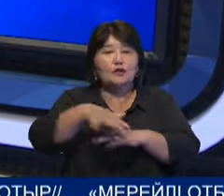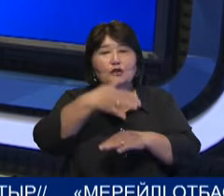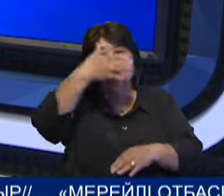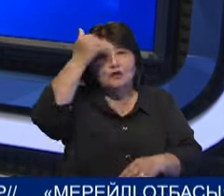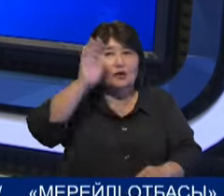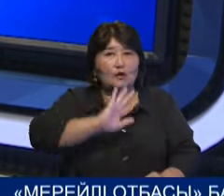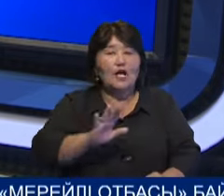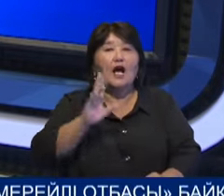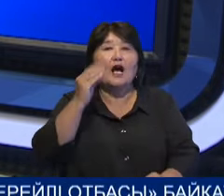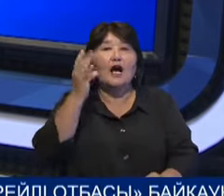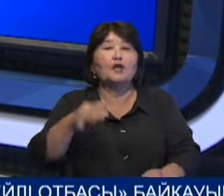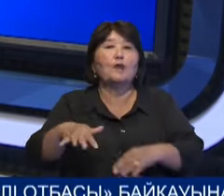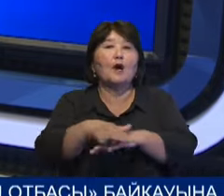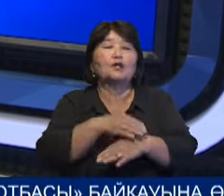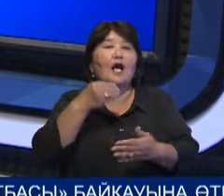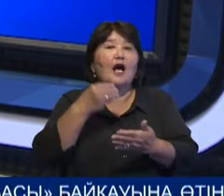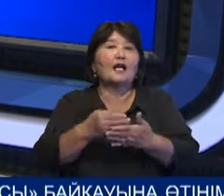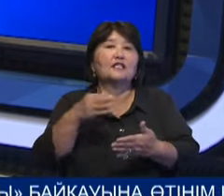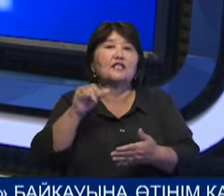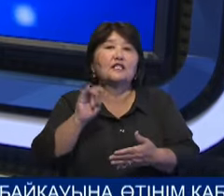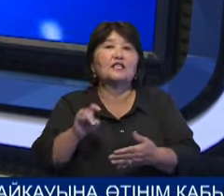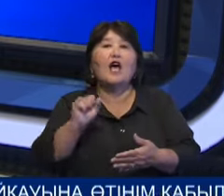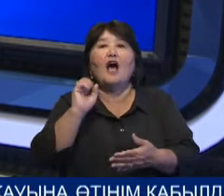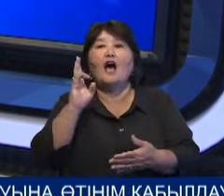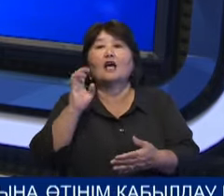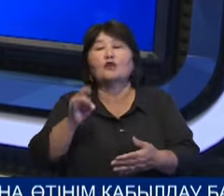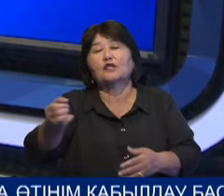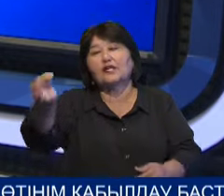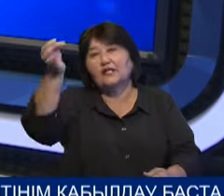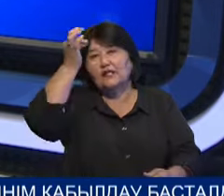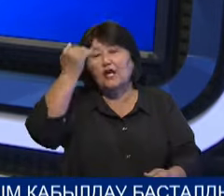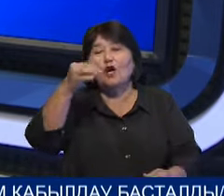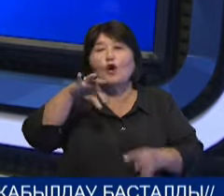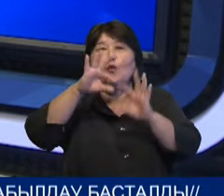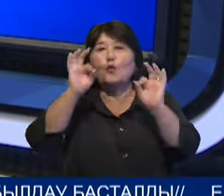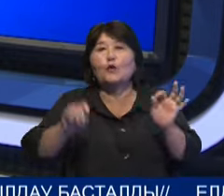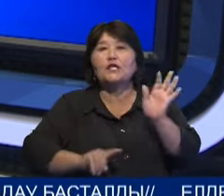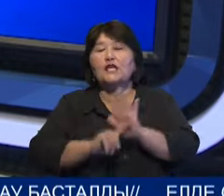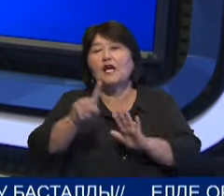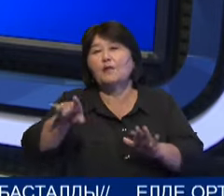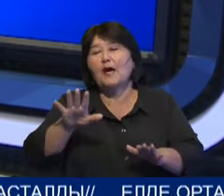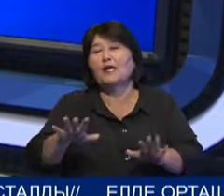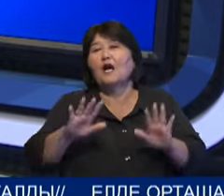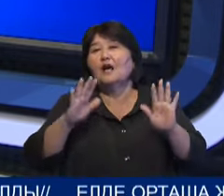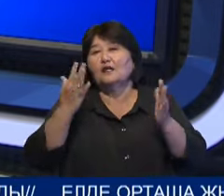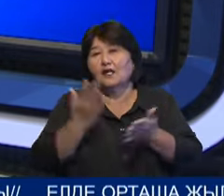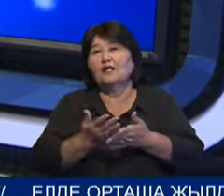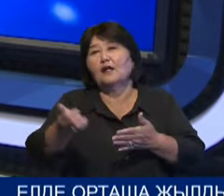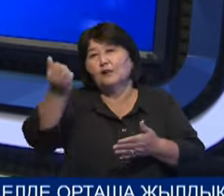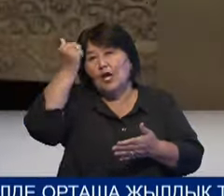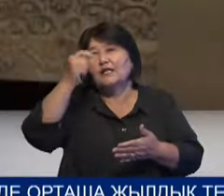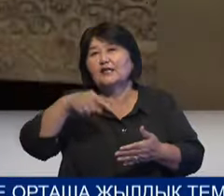өшкен жоқ. Қармақшылық қауым асыл жырдың Арнұрын тағылыммен еске алып, оның өнер шырағы мәңгіге жарқырап тұратынын көрсетті.